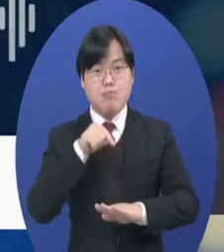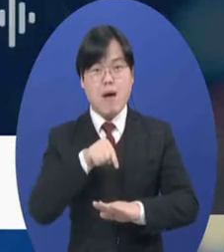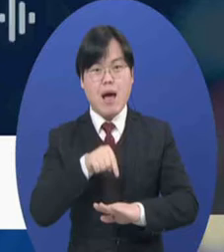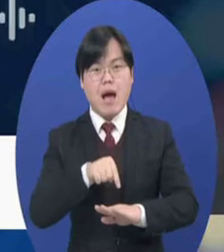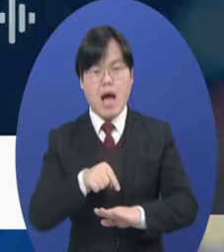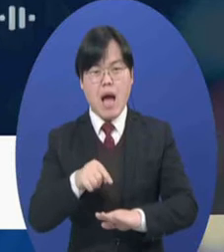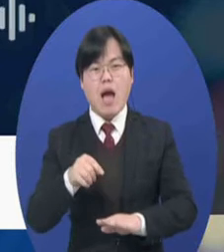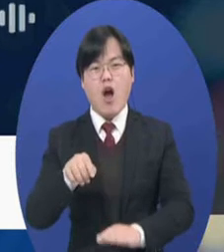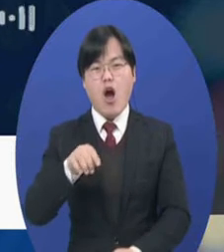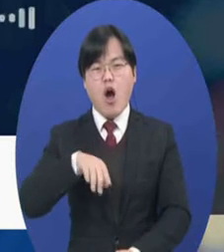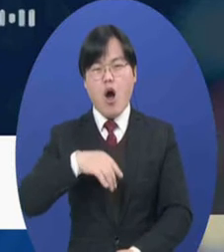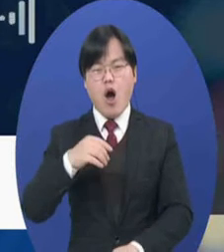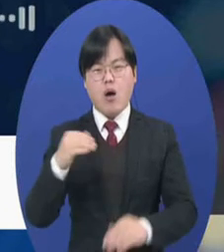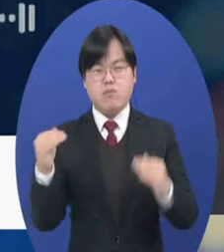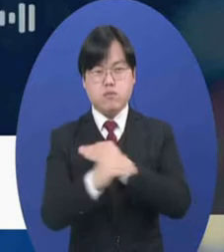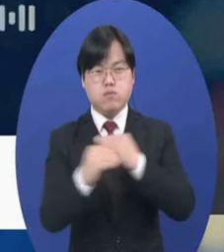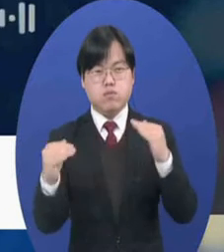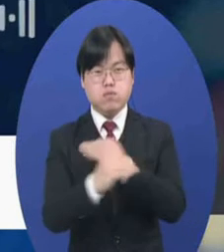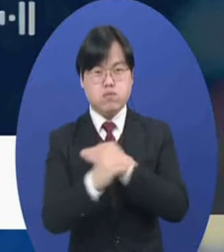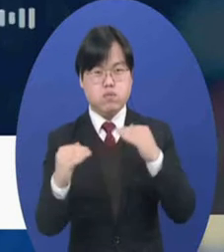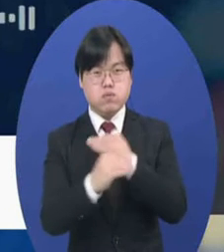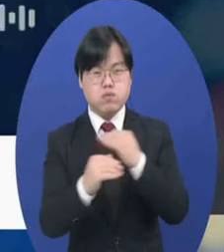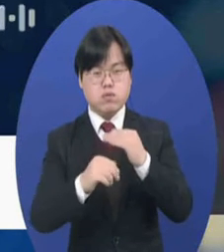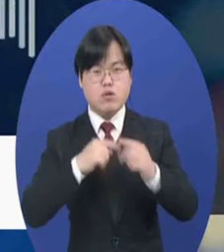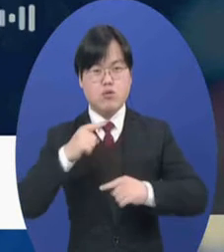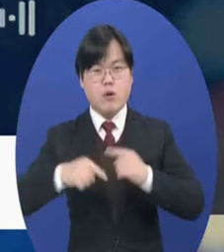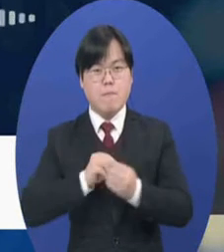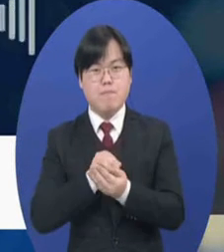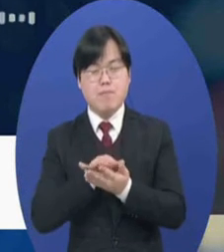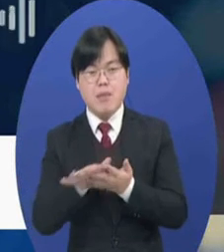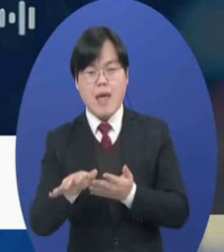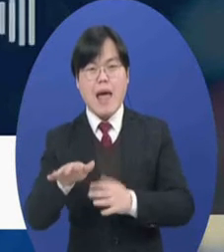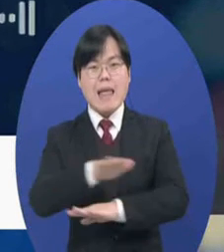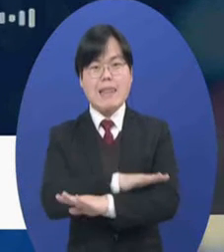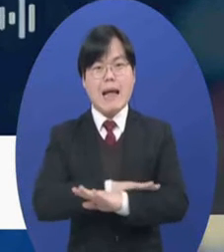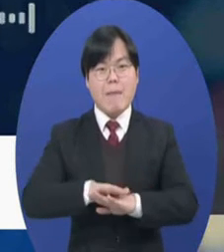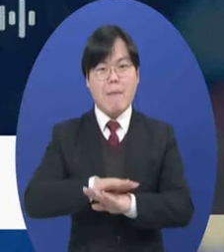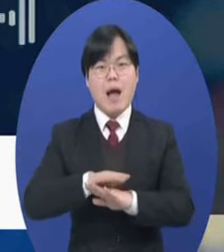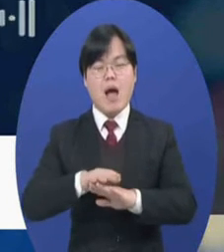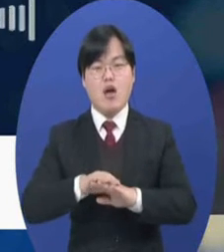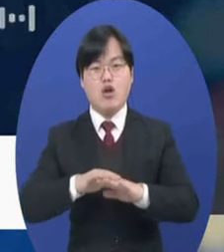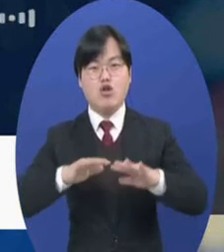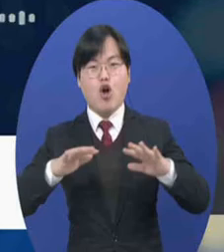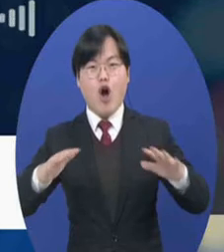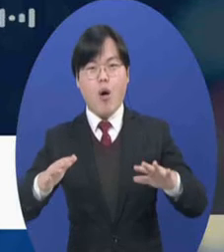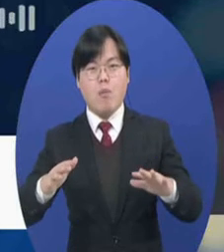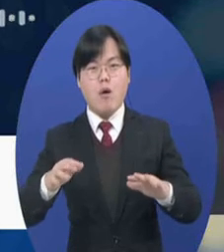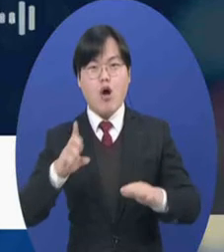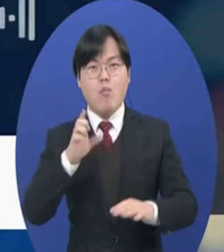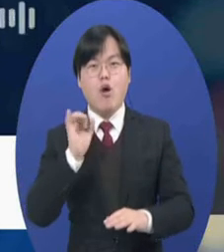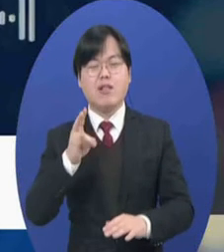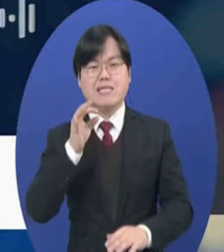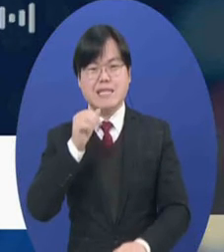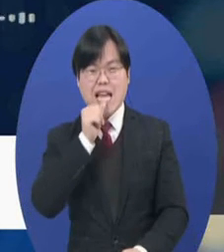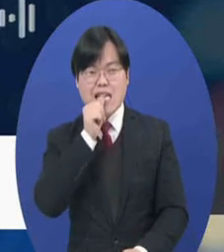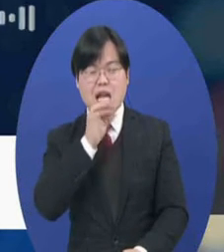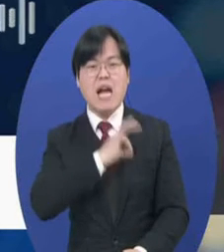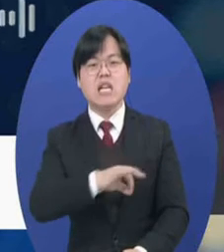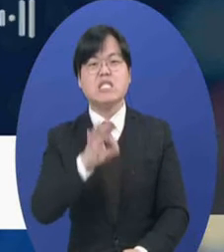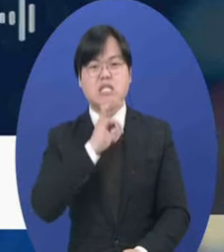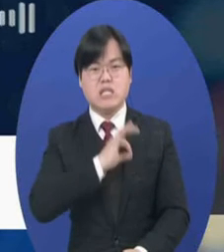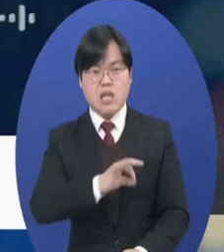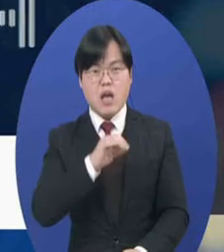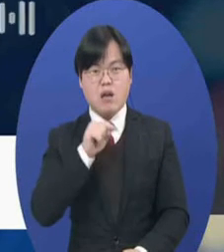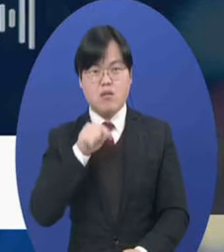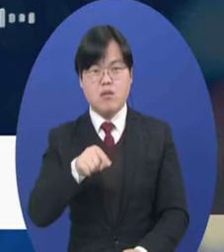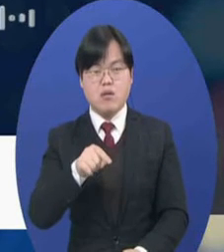олон одоо тээврийн хэрэгслийн хөдөлгөөнд орж байгаа тээврийн хэрэгсэл бас цацлагдаж талбай нь одоо бас тийм ээ өргөн хүрээг ягаад ингээд зам